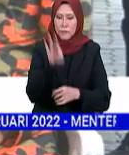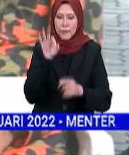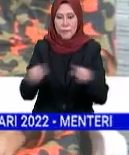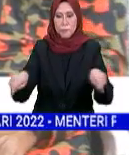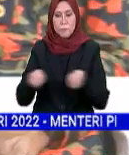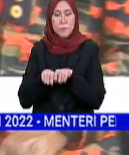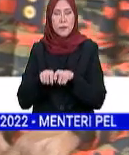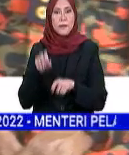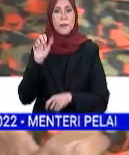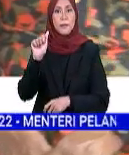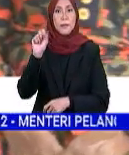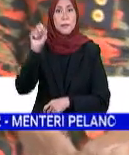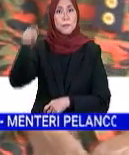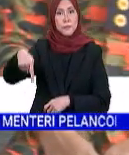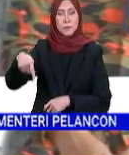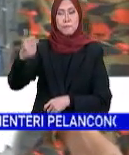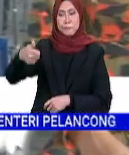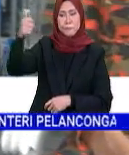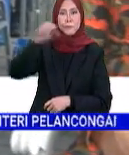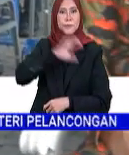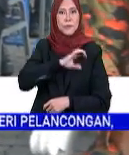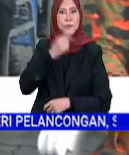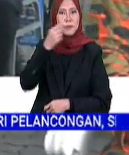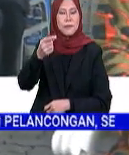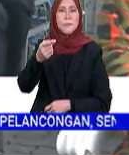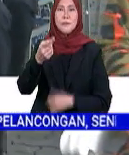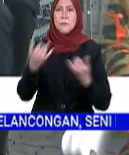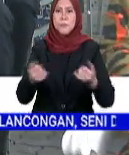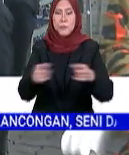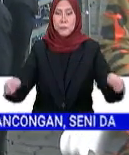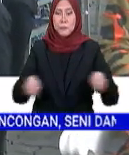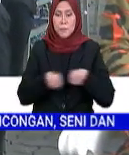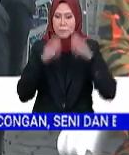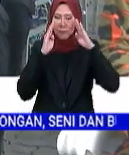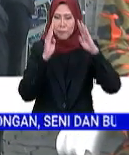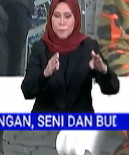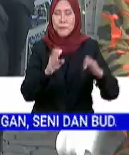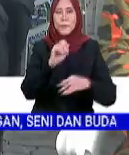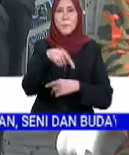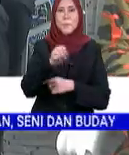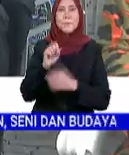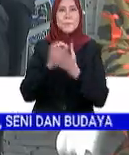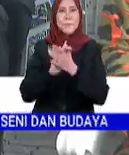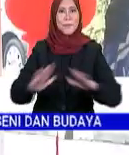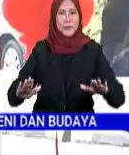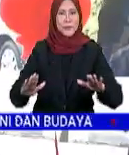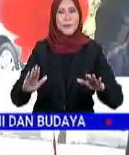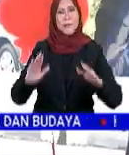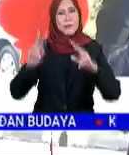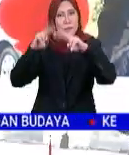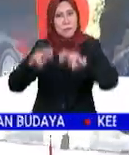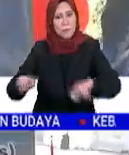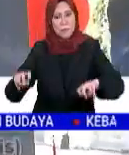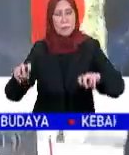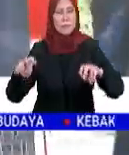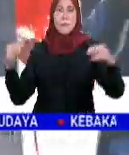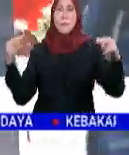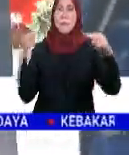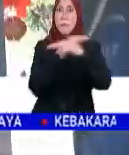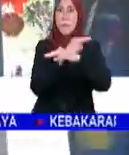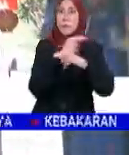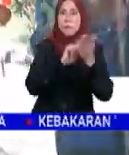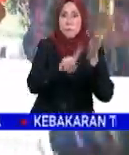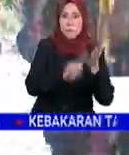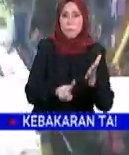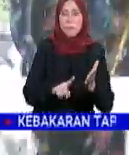sedang ICP anbalagan berkata lokasi itu akan jadi tumpuan dalam of Slamet bagian sesat anda untuk wawasan traffic juga akan